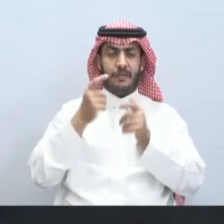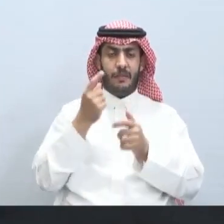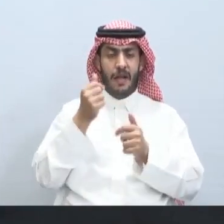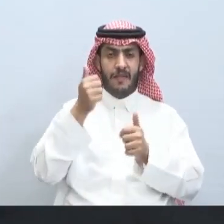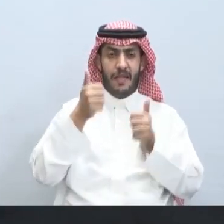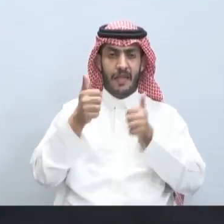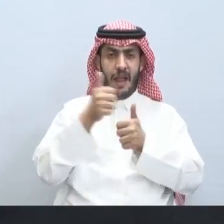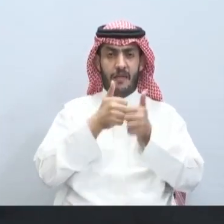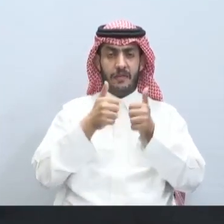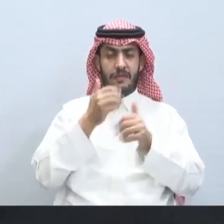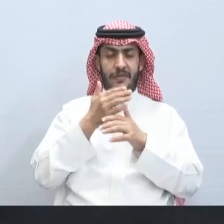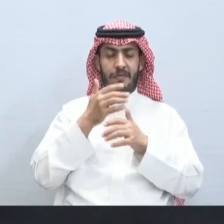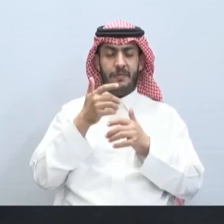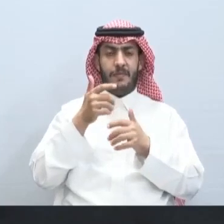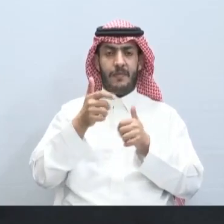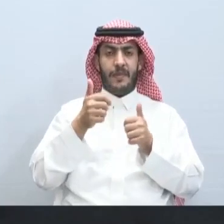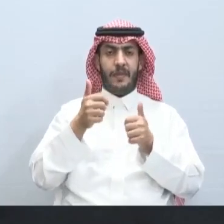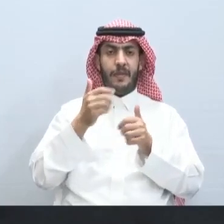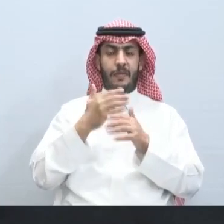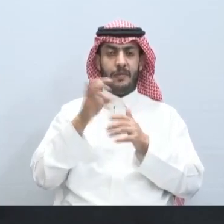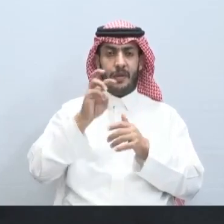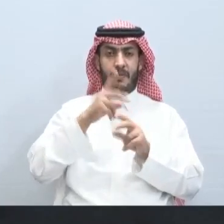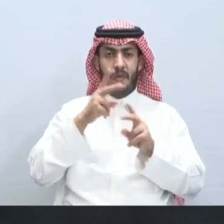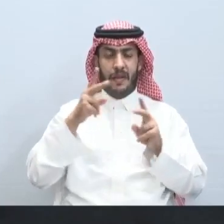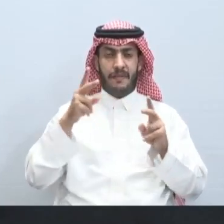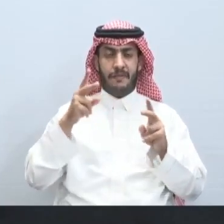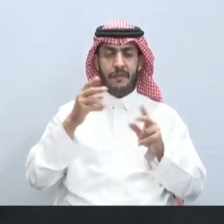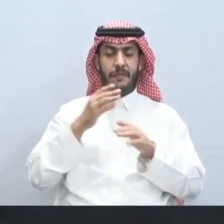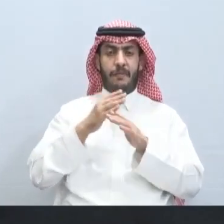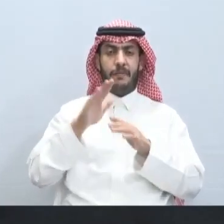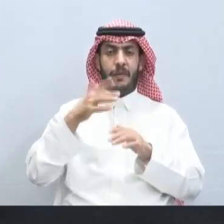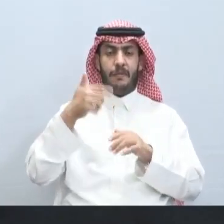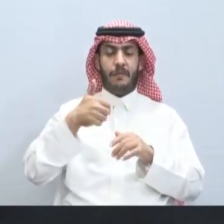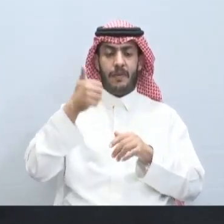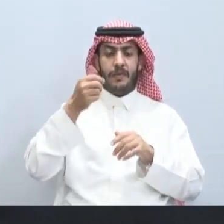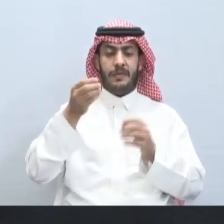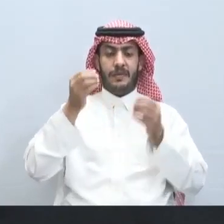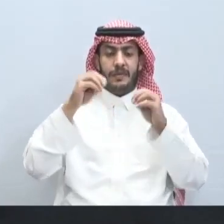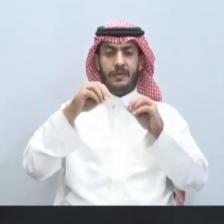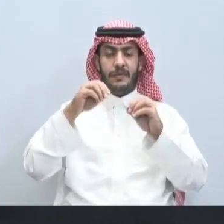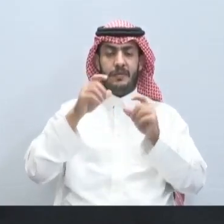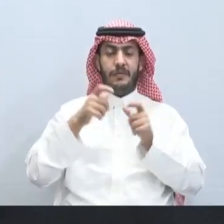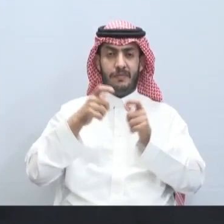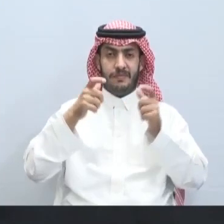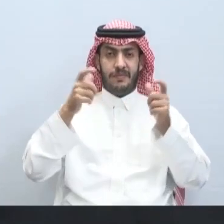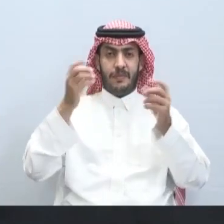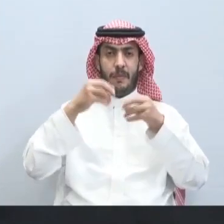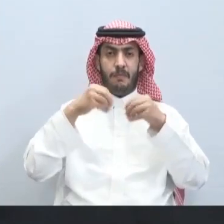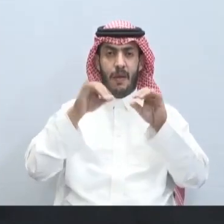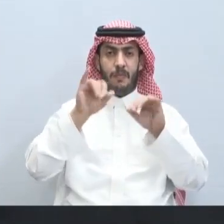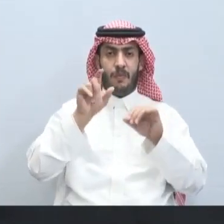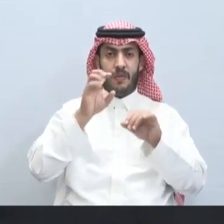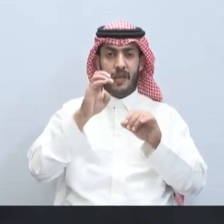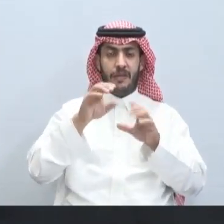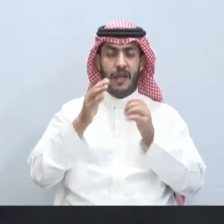تنافسيه عن المنافسين او الشركات الاخرى قد يكون لدي فرصه اكبر في التوسع وفي بيع المنتجات